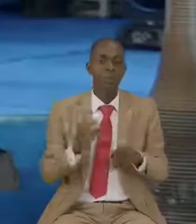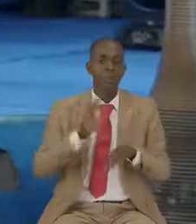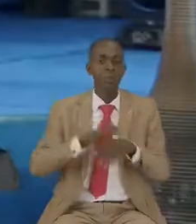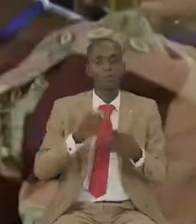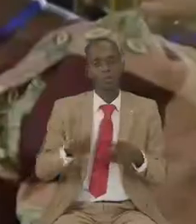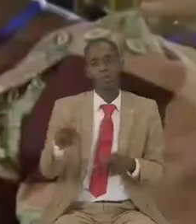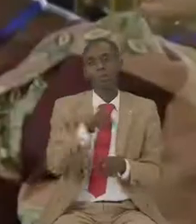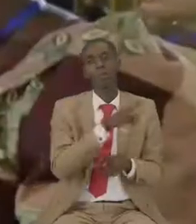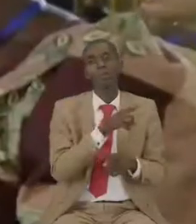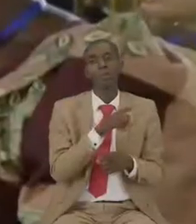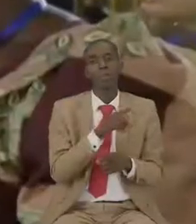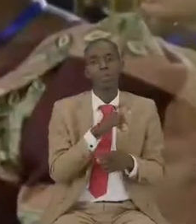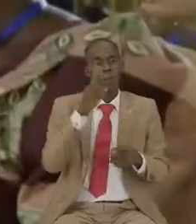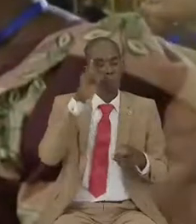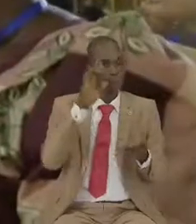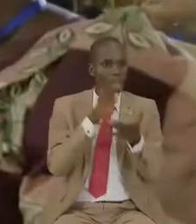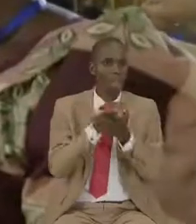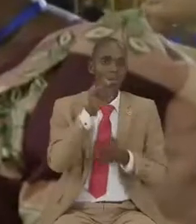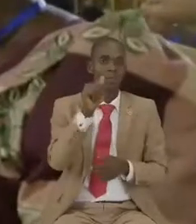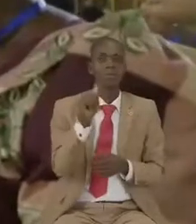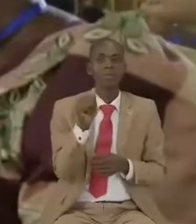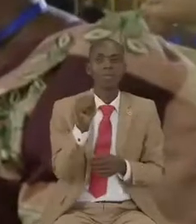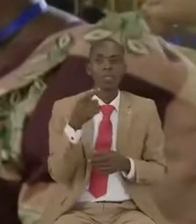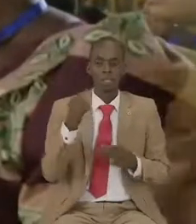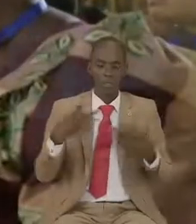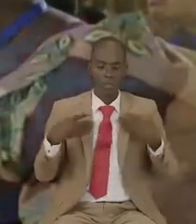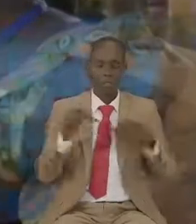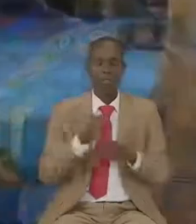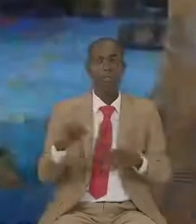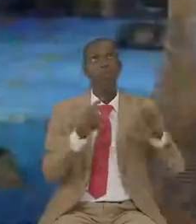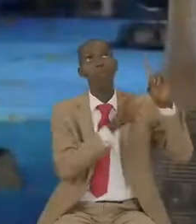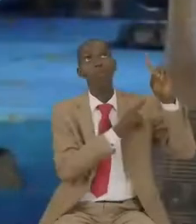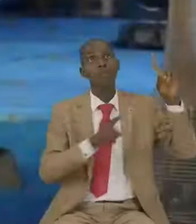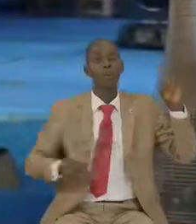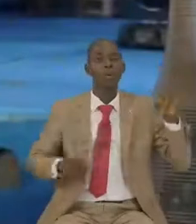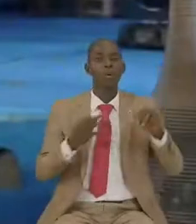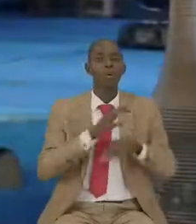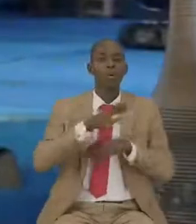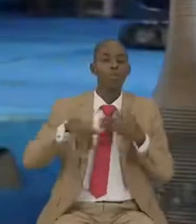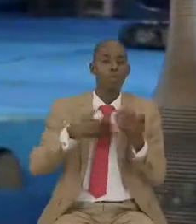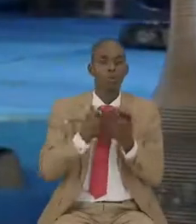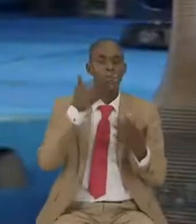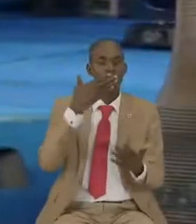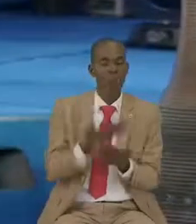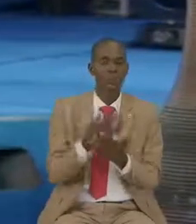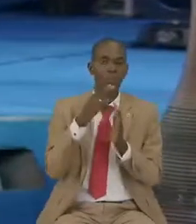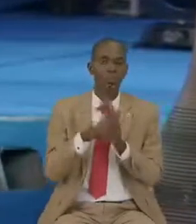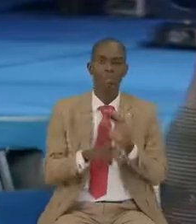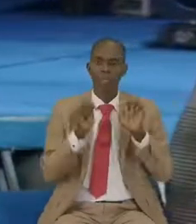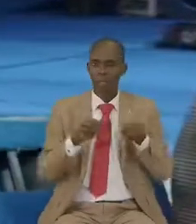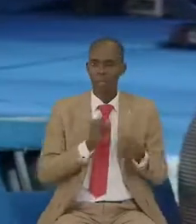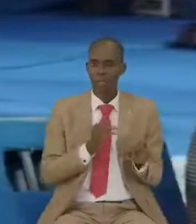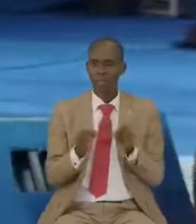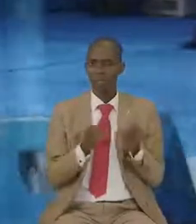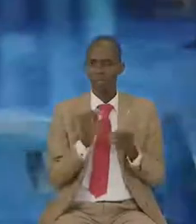même miracle va se produire dans votre vie. Croire au Seigneur guérisseur